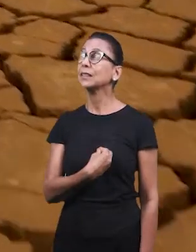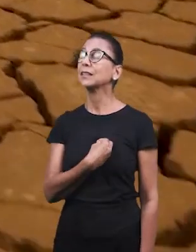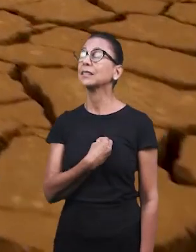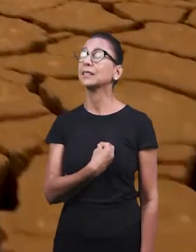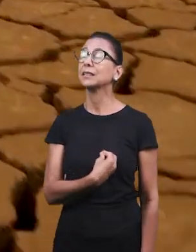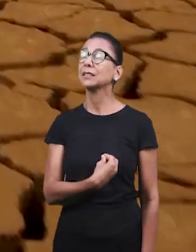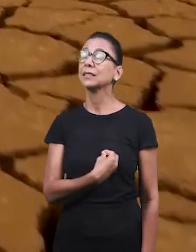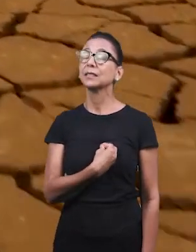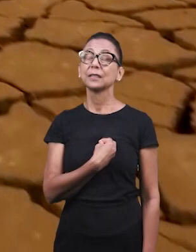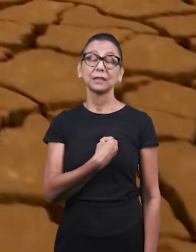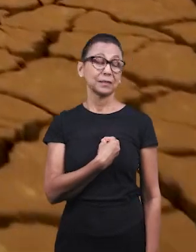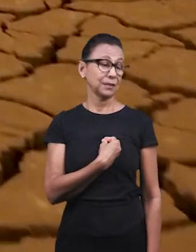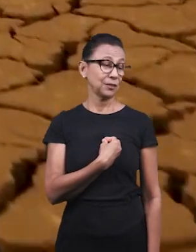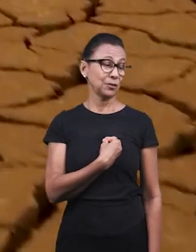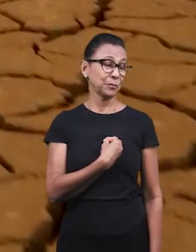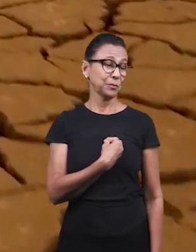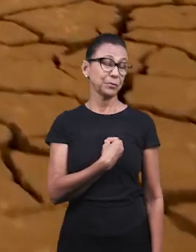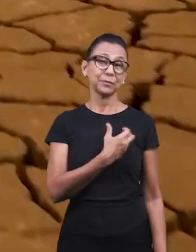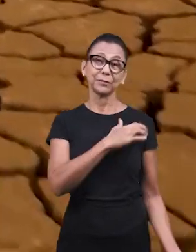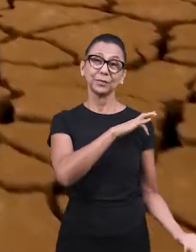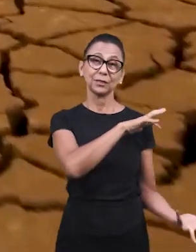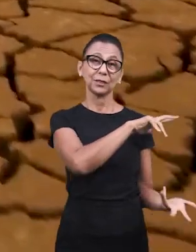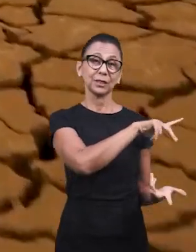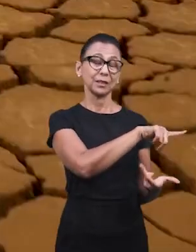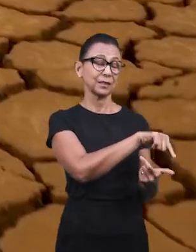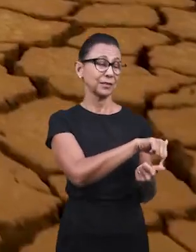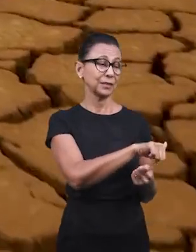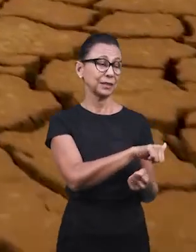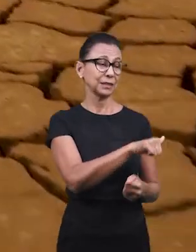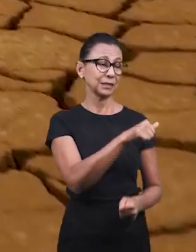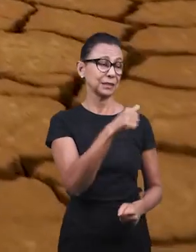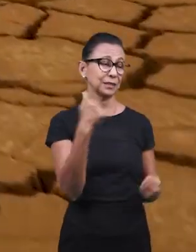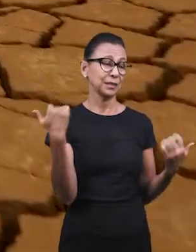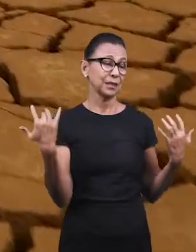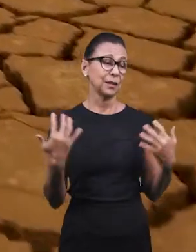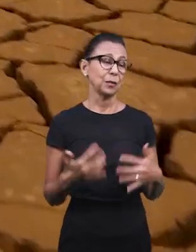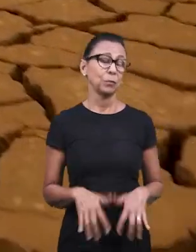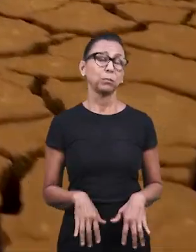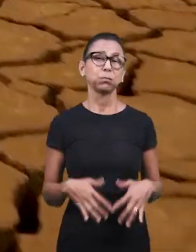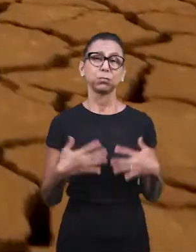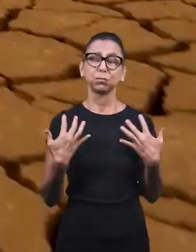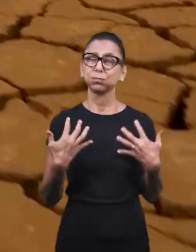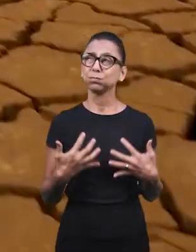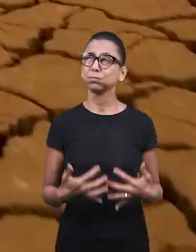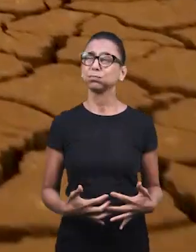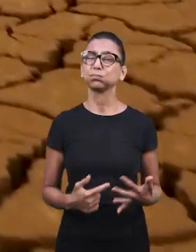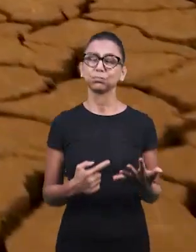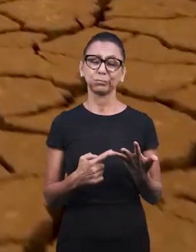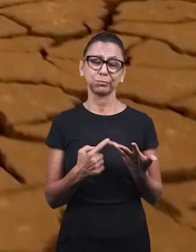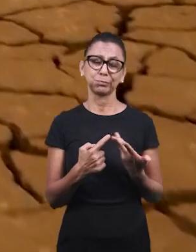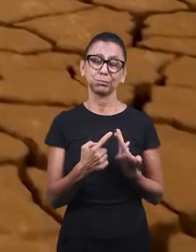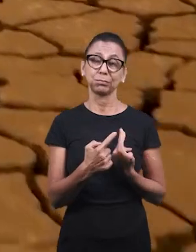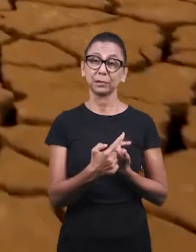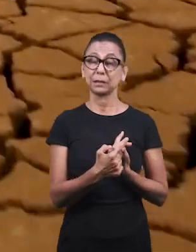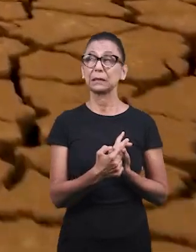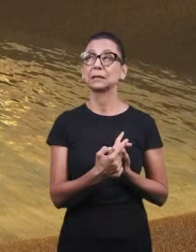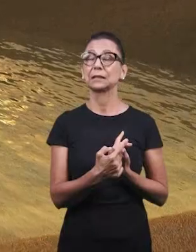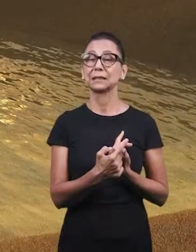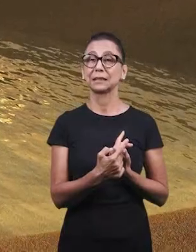Господь, так трудно жить в этом мире, исполненном скорбей.